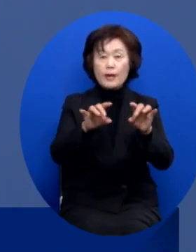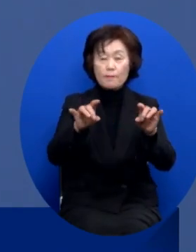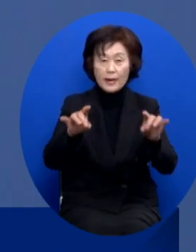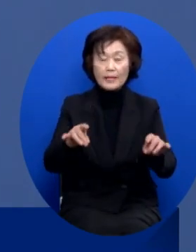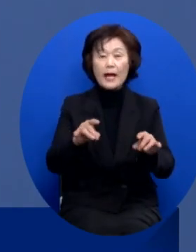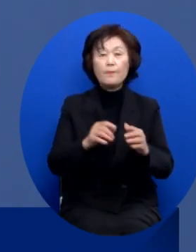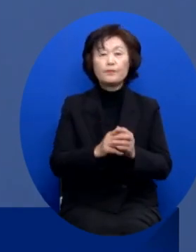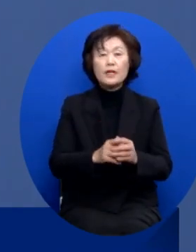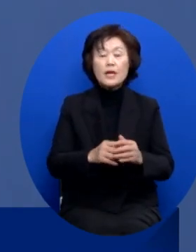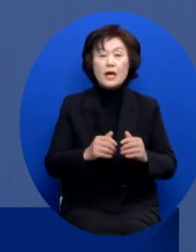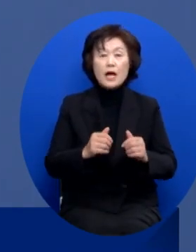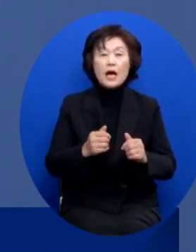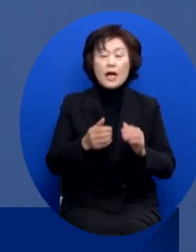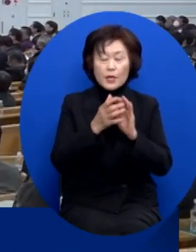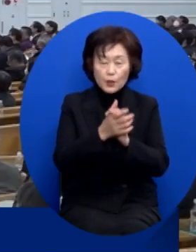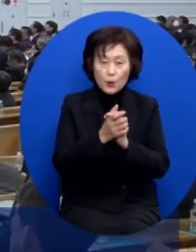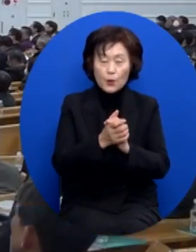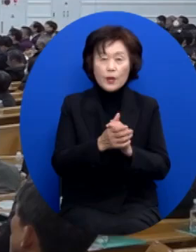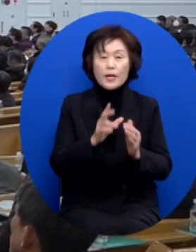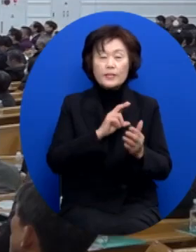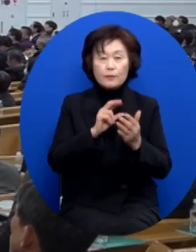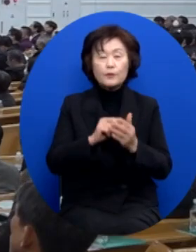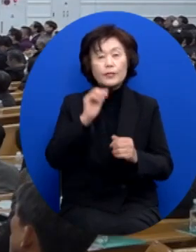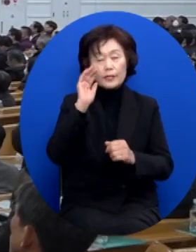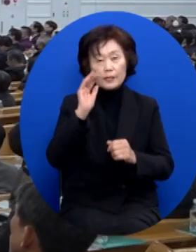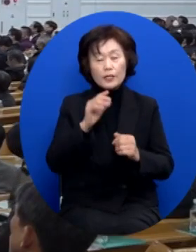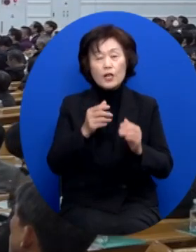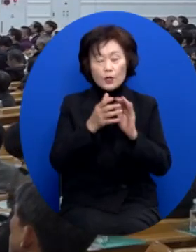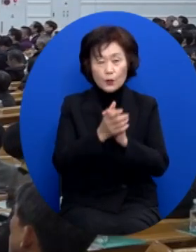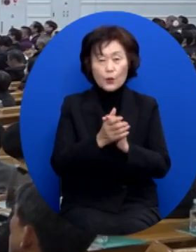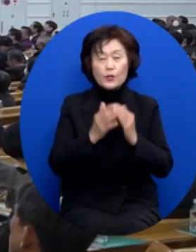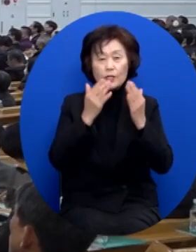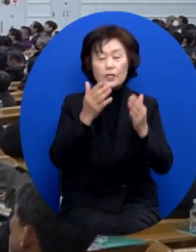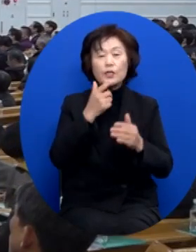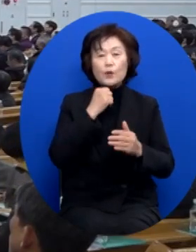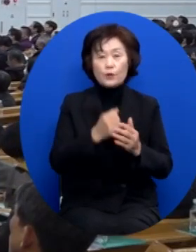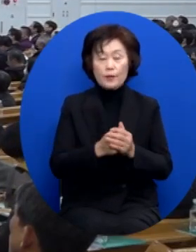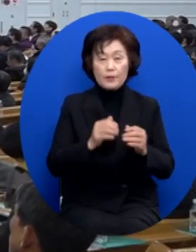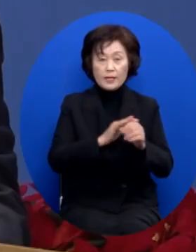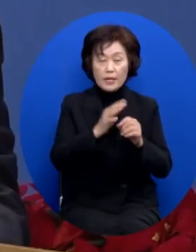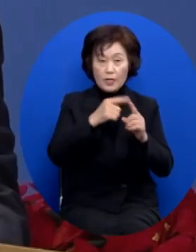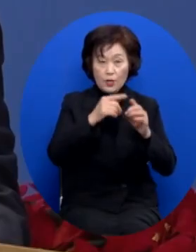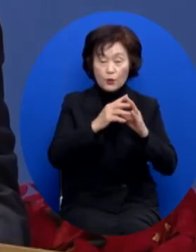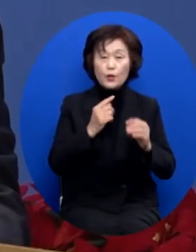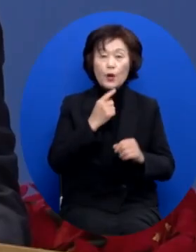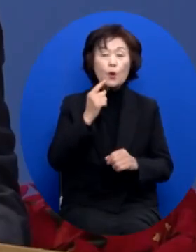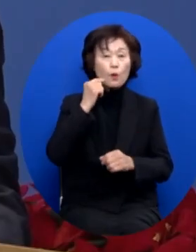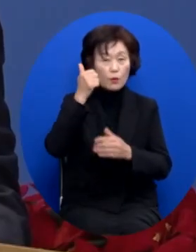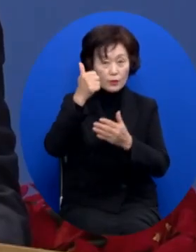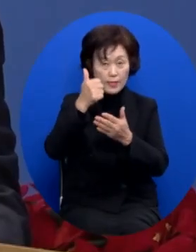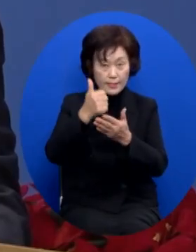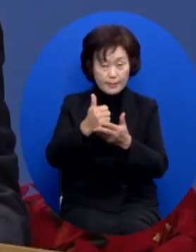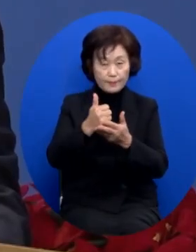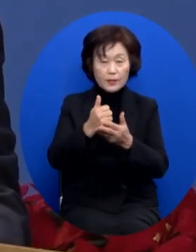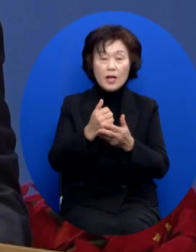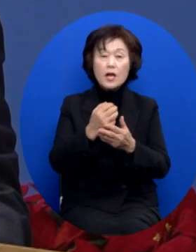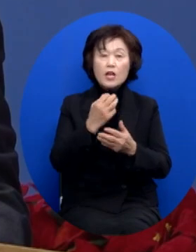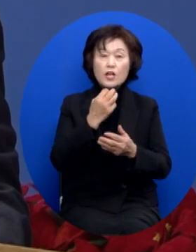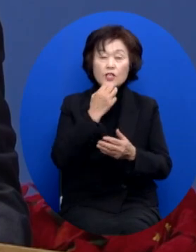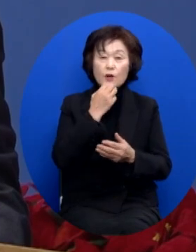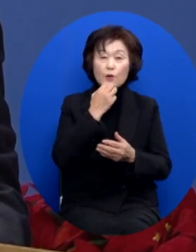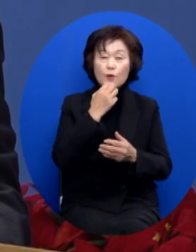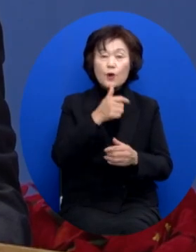낙동강 전선으로 서주시길 바랍니다. 이어진 강의에선 사랑의 교회 오정현 목사,